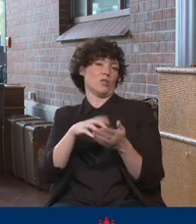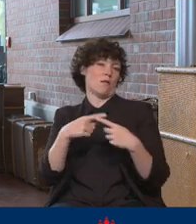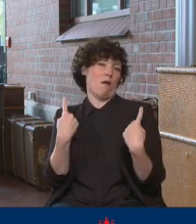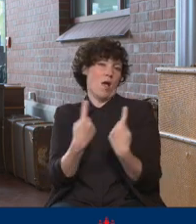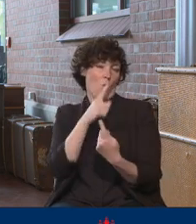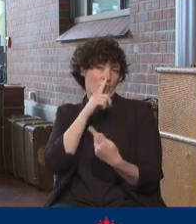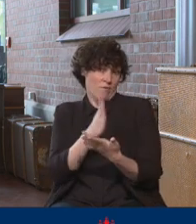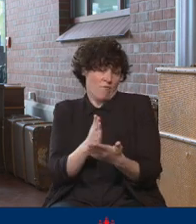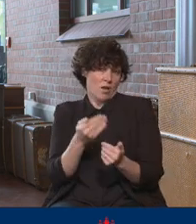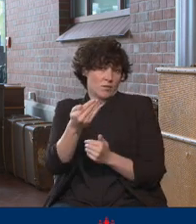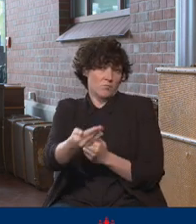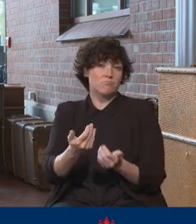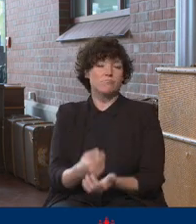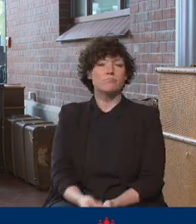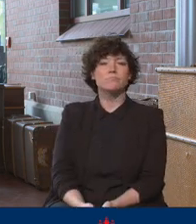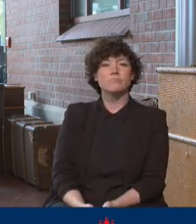sind